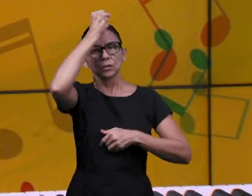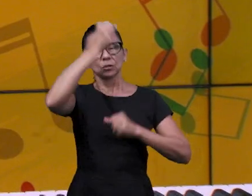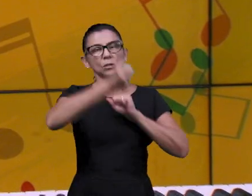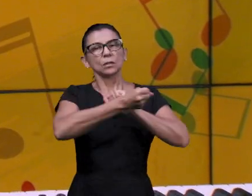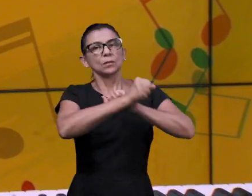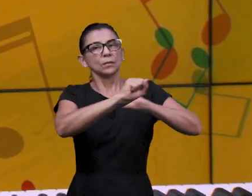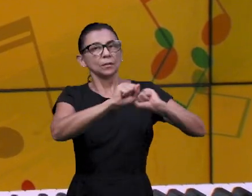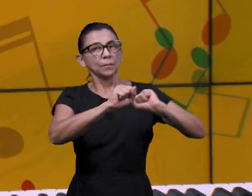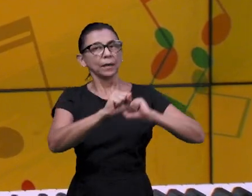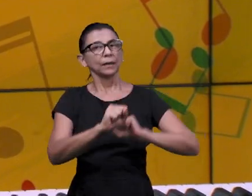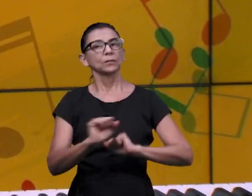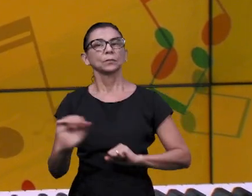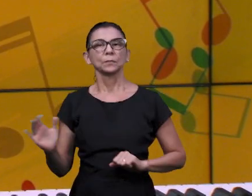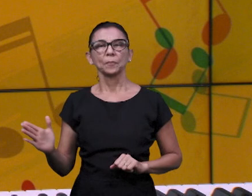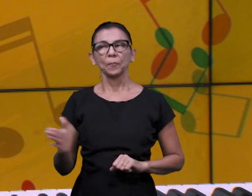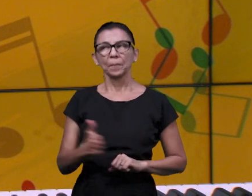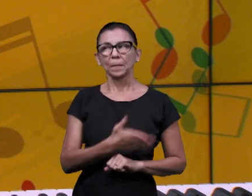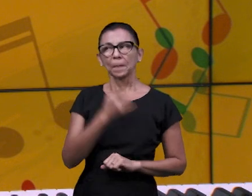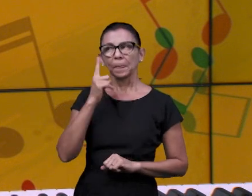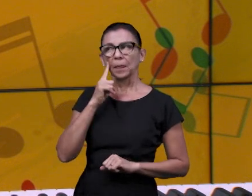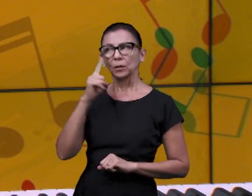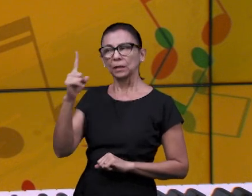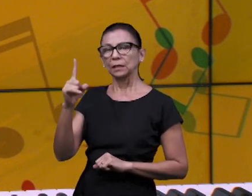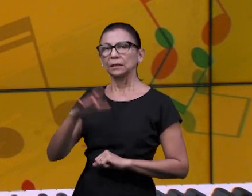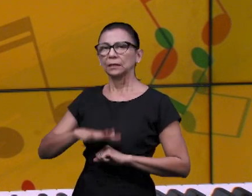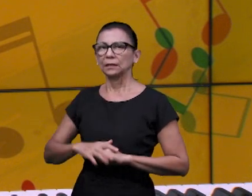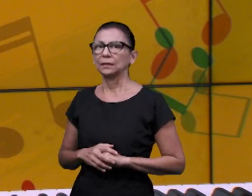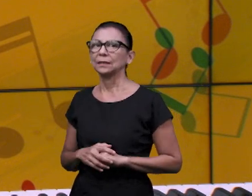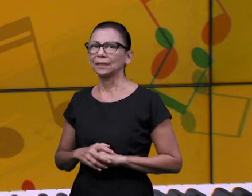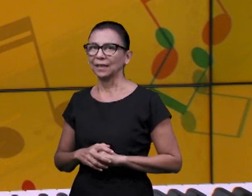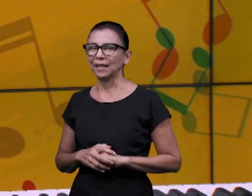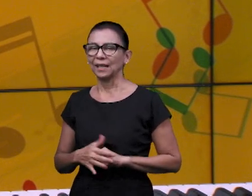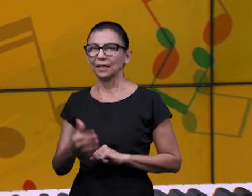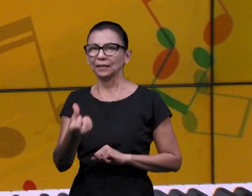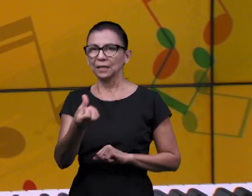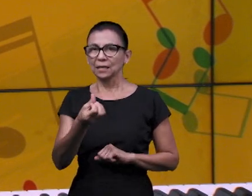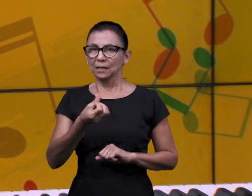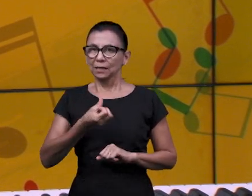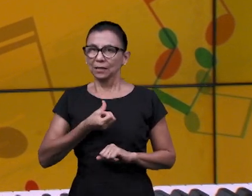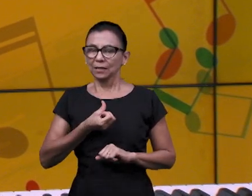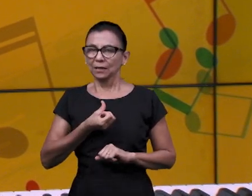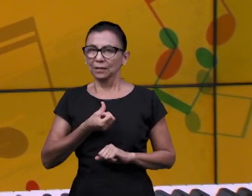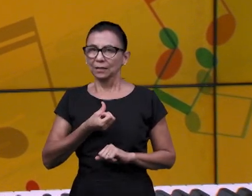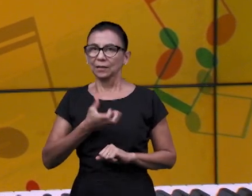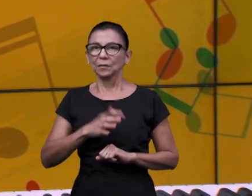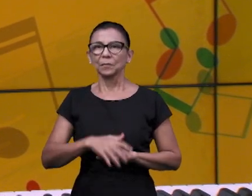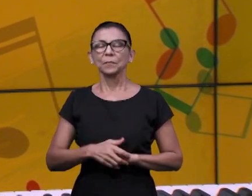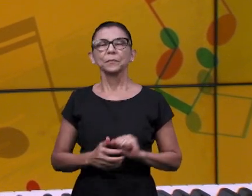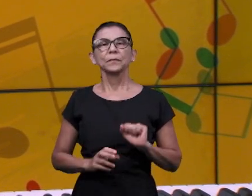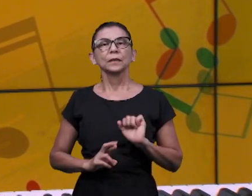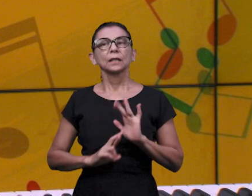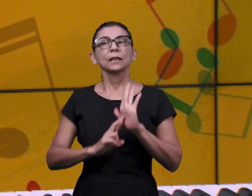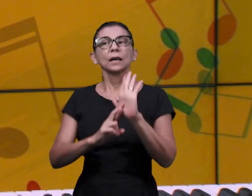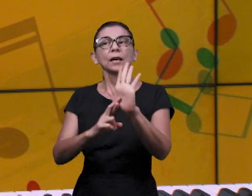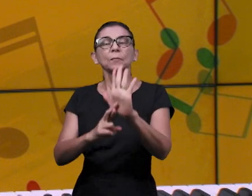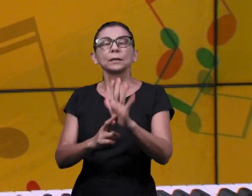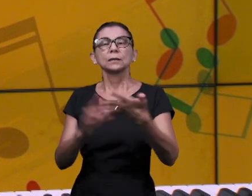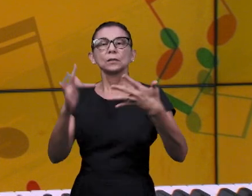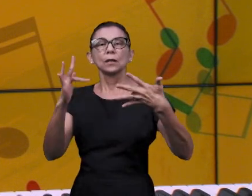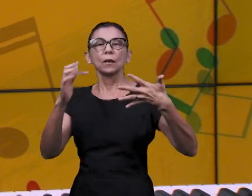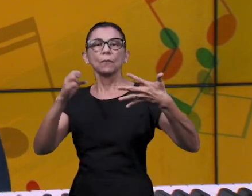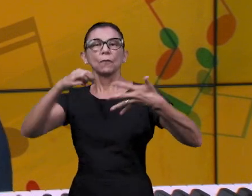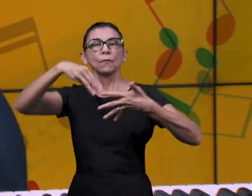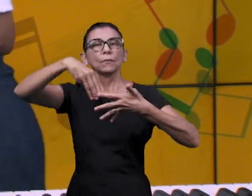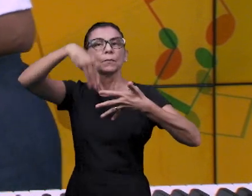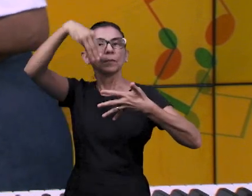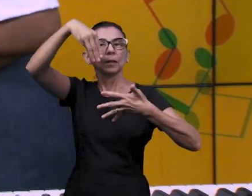clé, la note Si bémol elle est indiquée. Et cela nous indique que nous